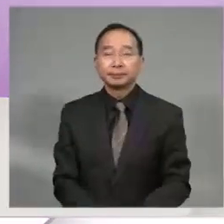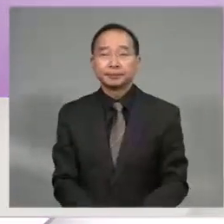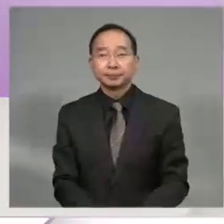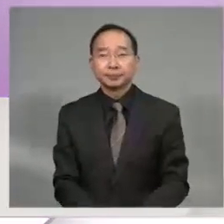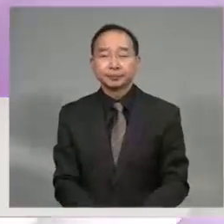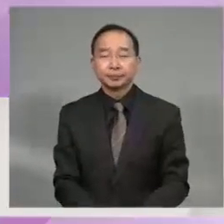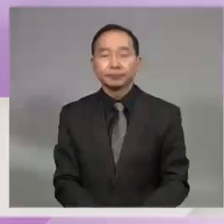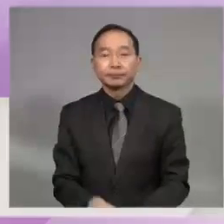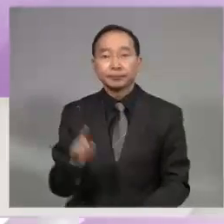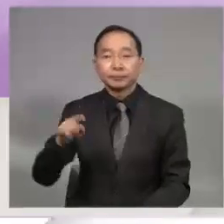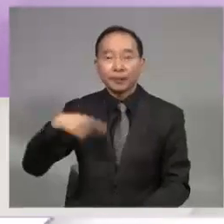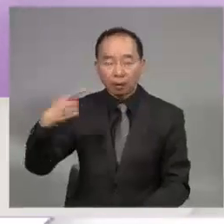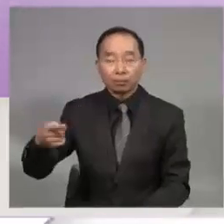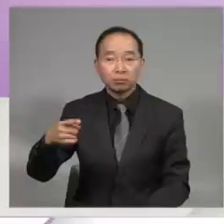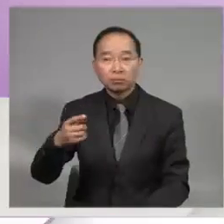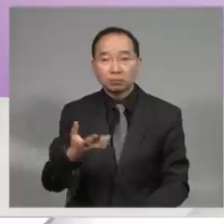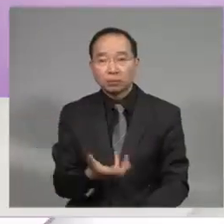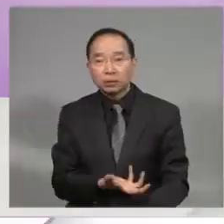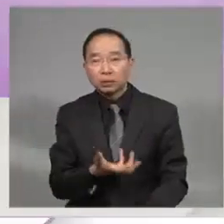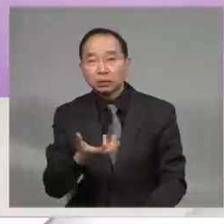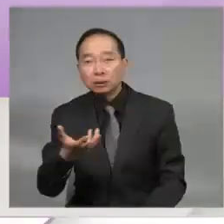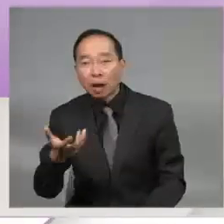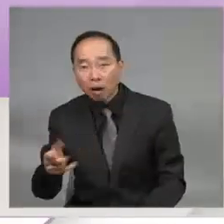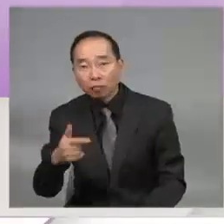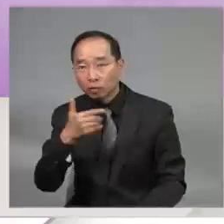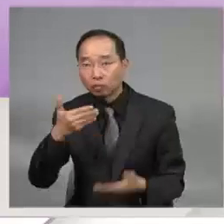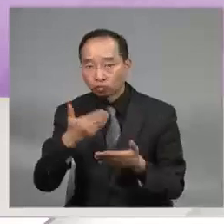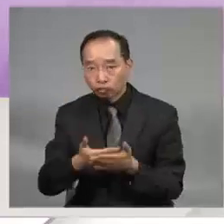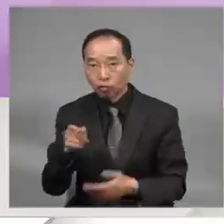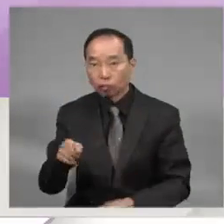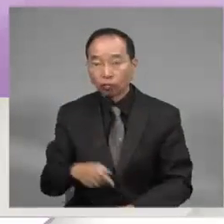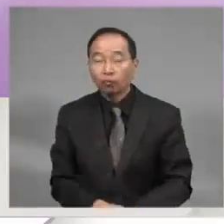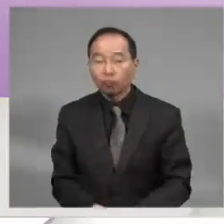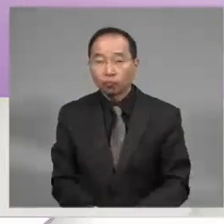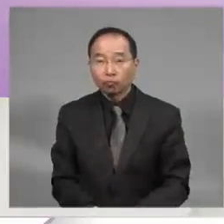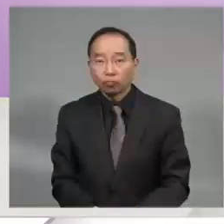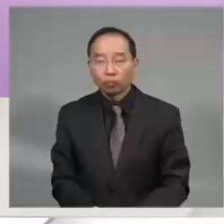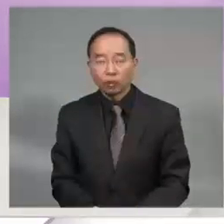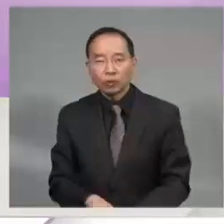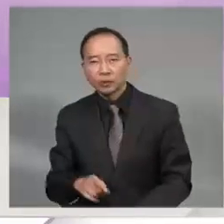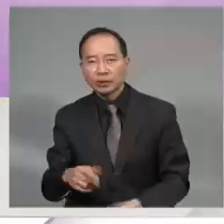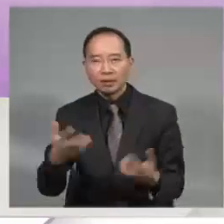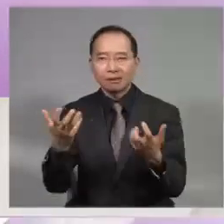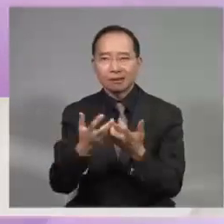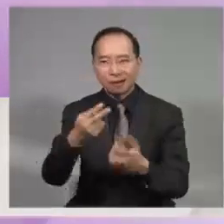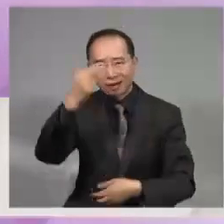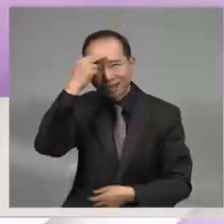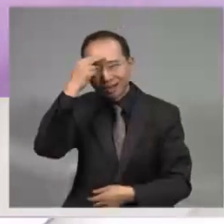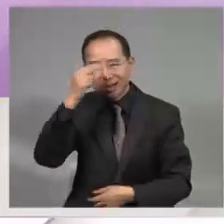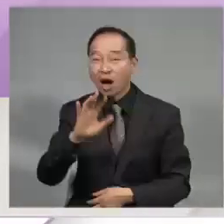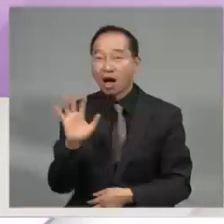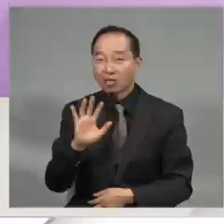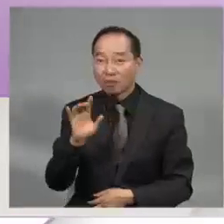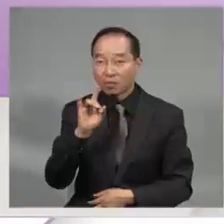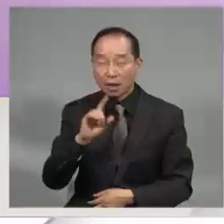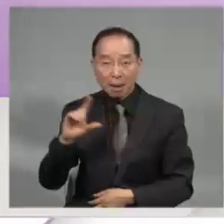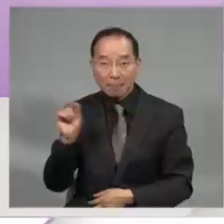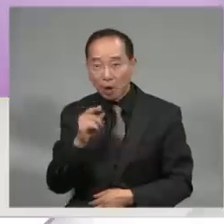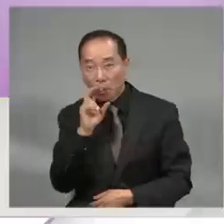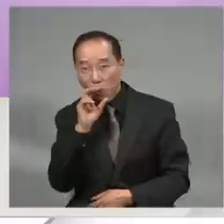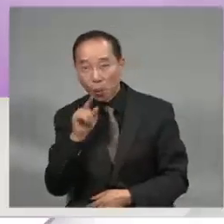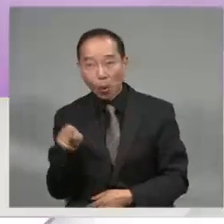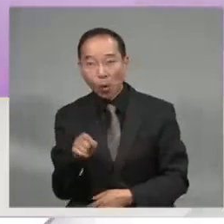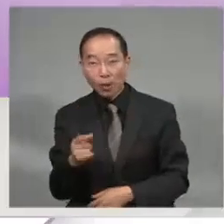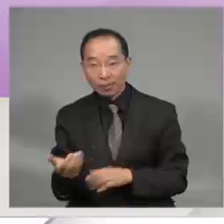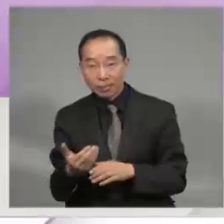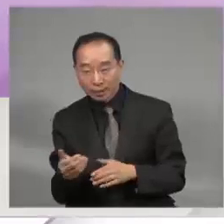자, 그러면은 저 이송하는 것도 굉장히 좀 중요한 절차 중에 하나일 텐데 네, 막히는 길 없이 혹은 뭐 이제 가장 뭐 빠른 길이라든지 이런 것들을